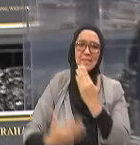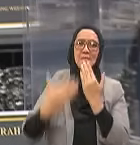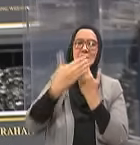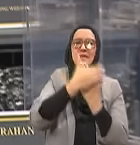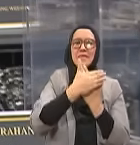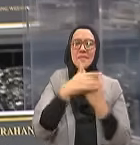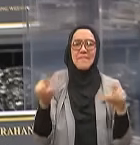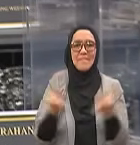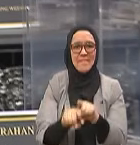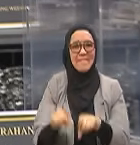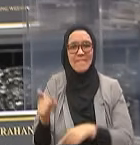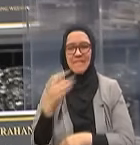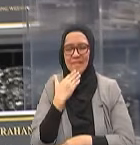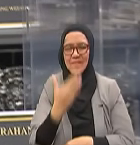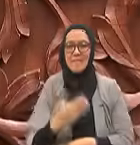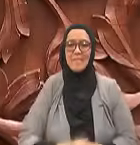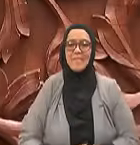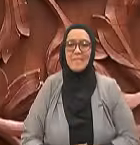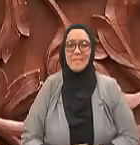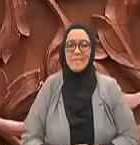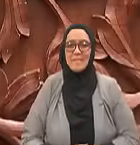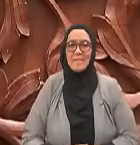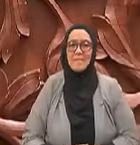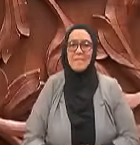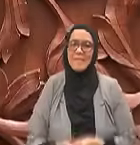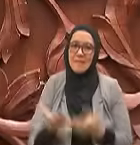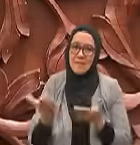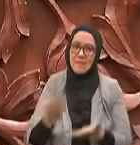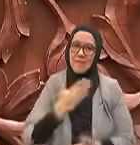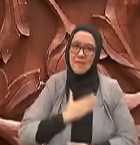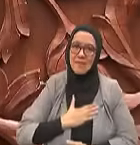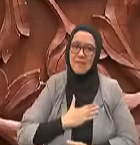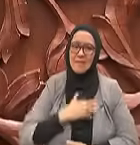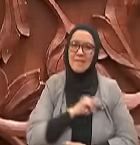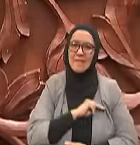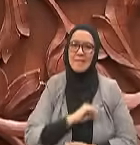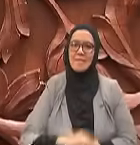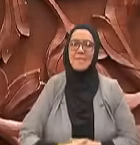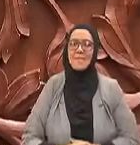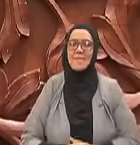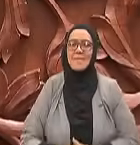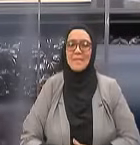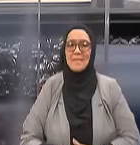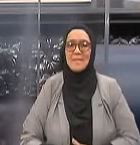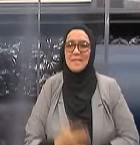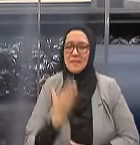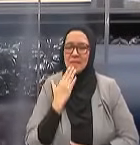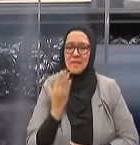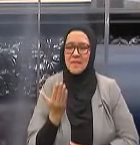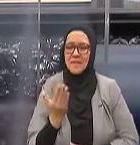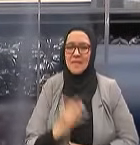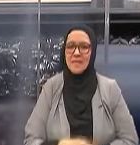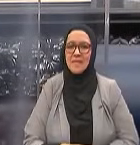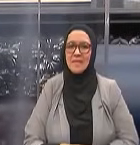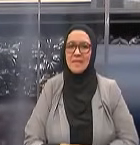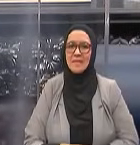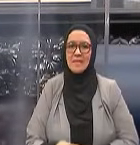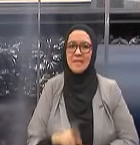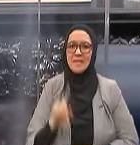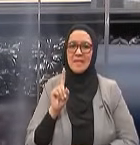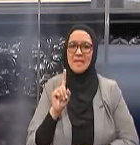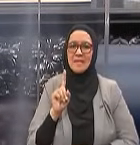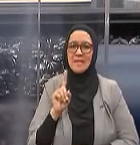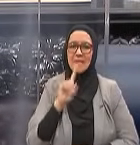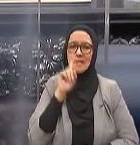Malaysia bersih-bersih kota ramalan sel yang mencuit 10 tembakau omep satu persoalan